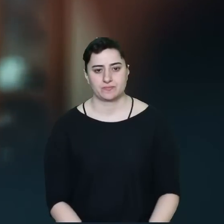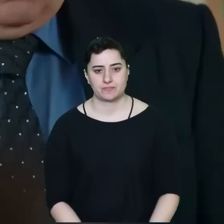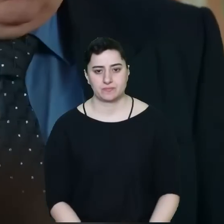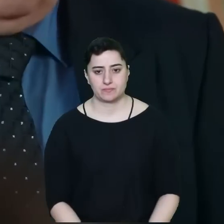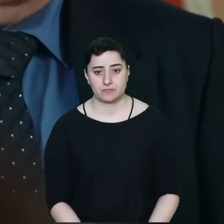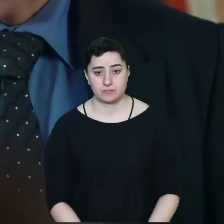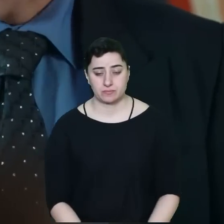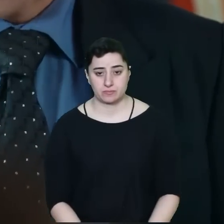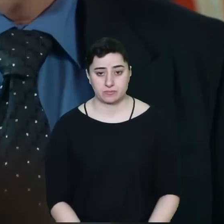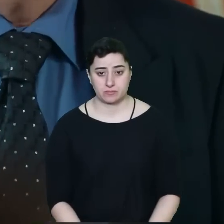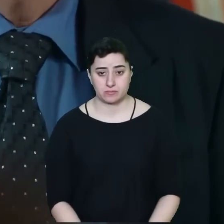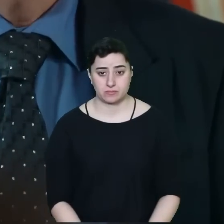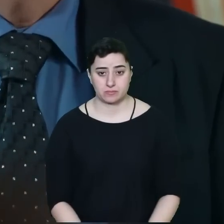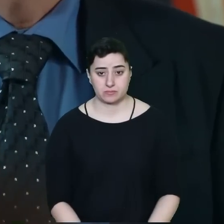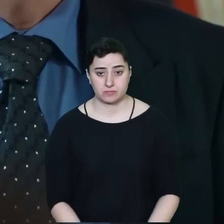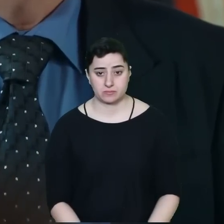Ama